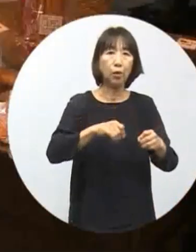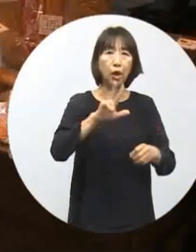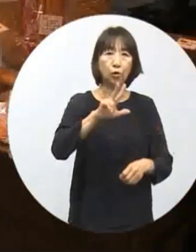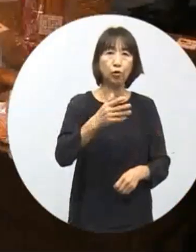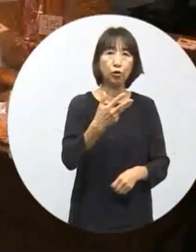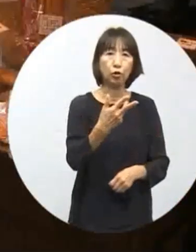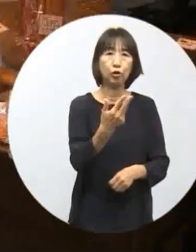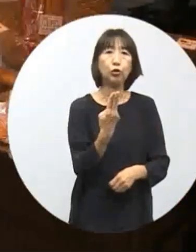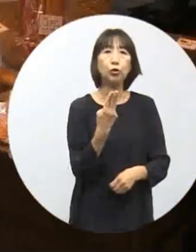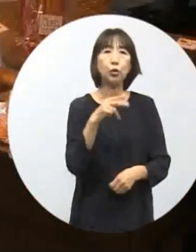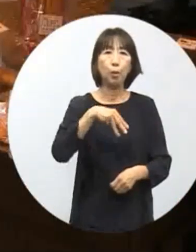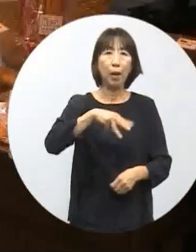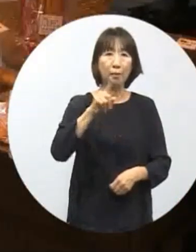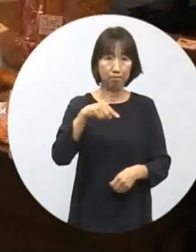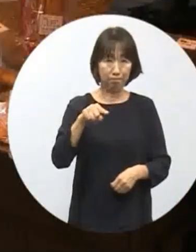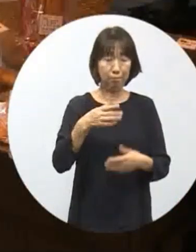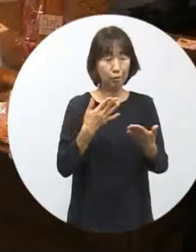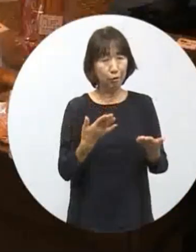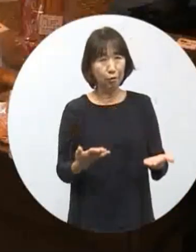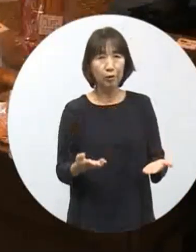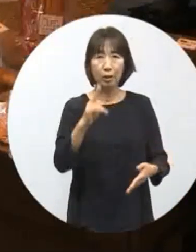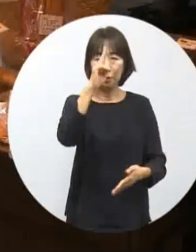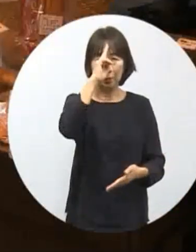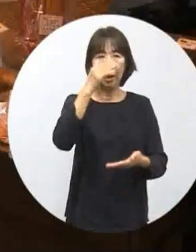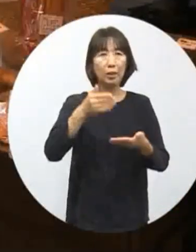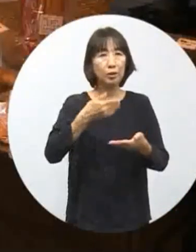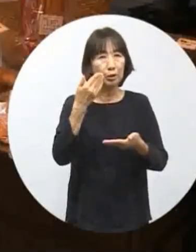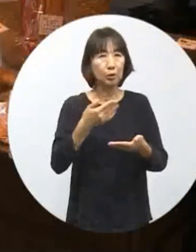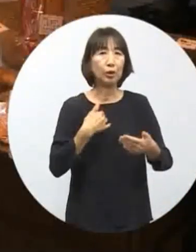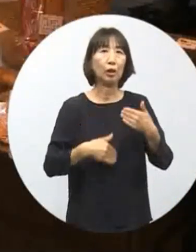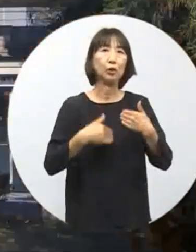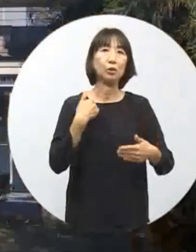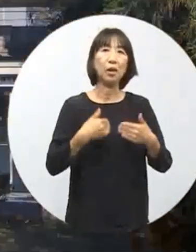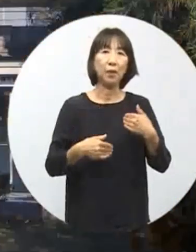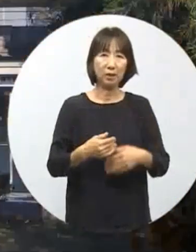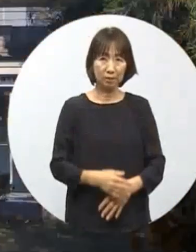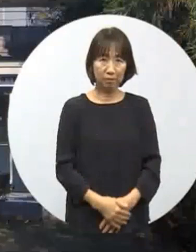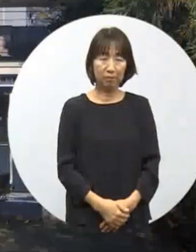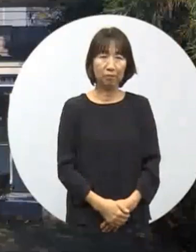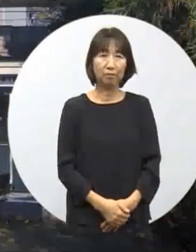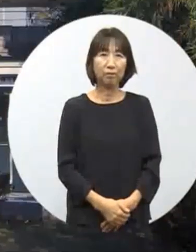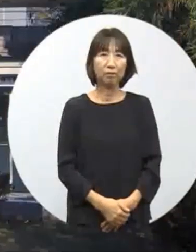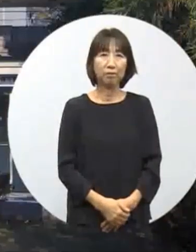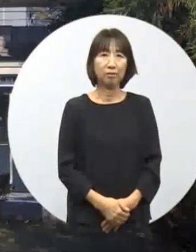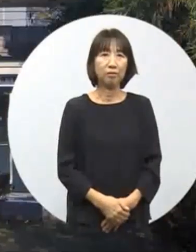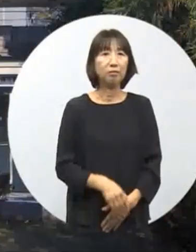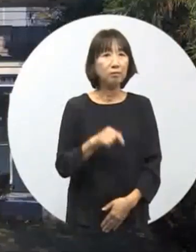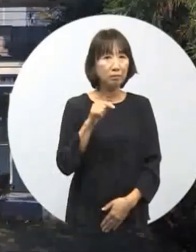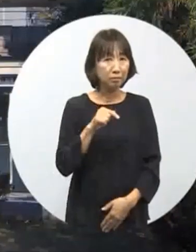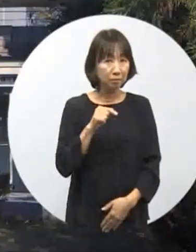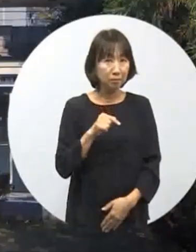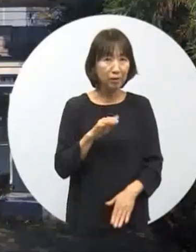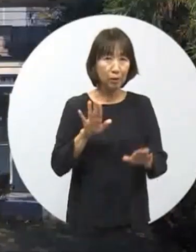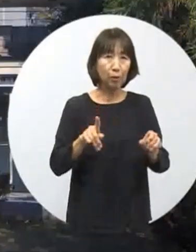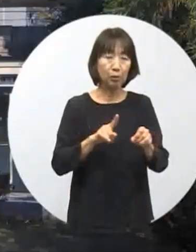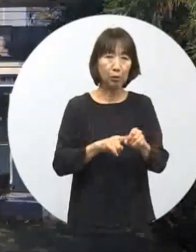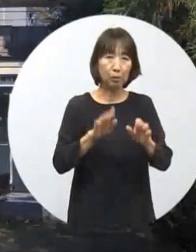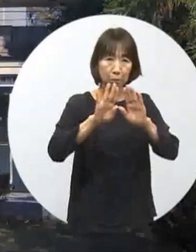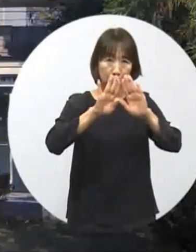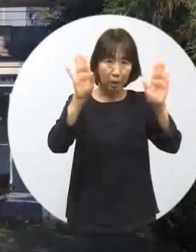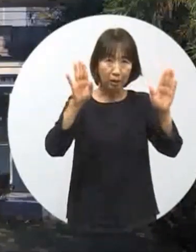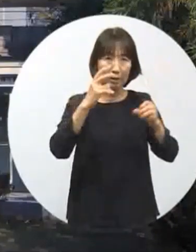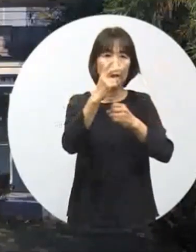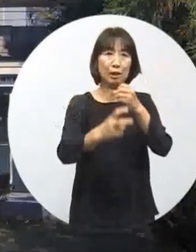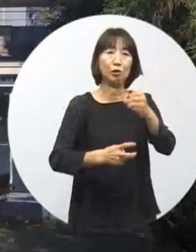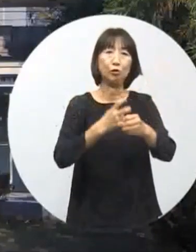シュマン。ゆったりとランチを楽しめます。茅ヶ崎市美術館は今年で開館から